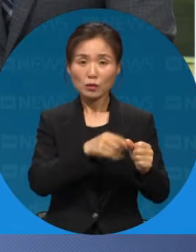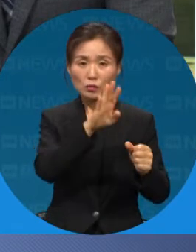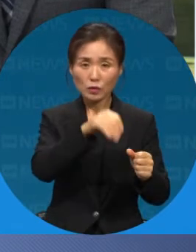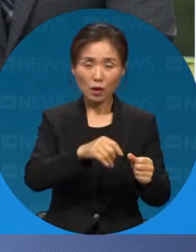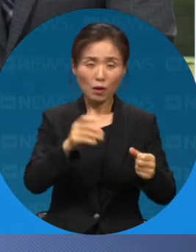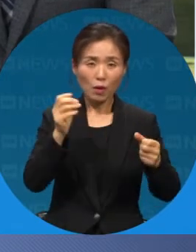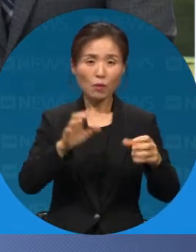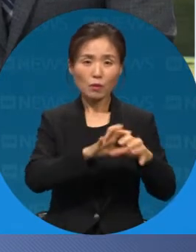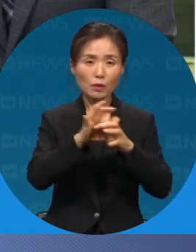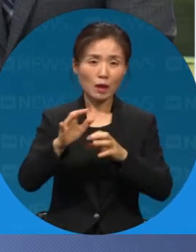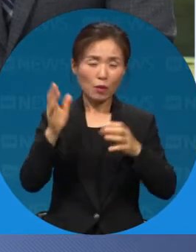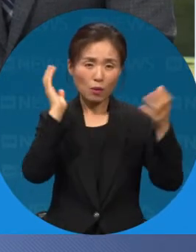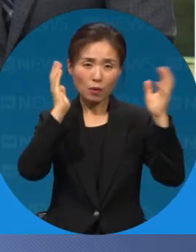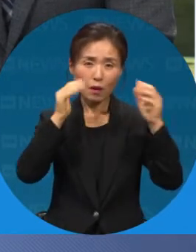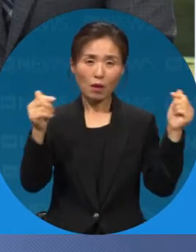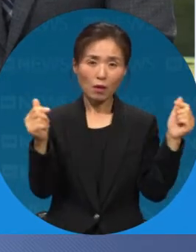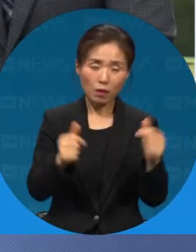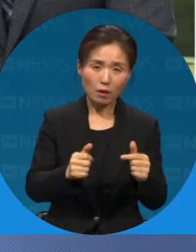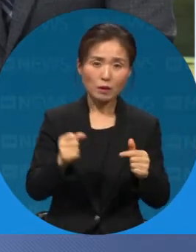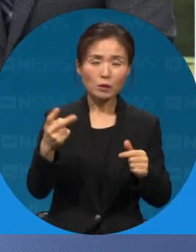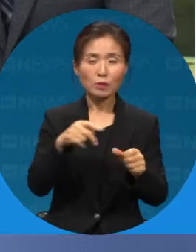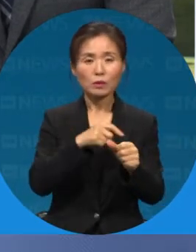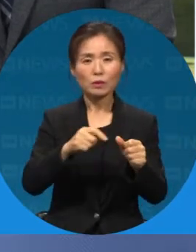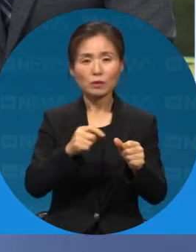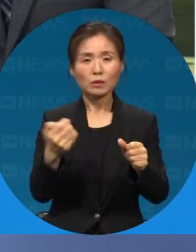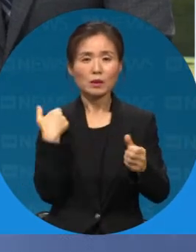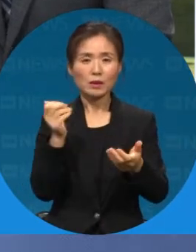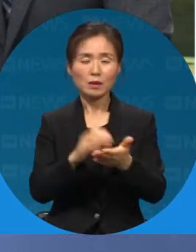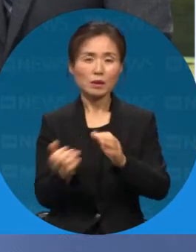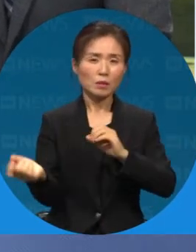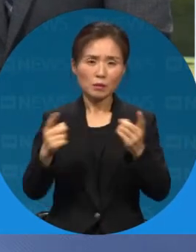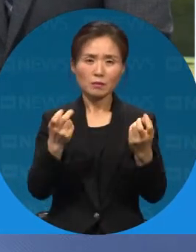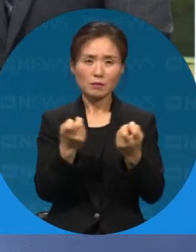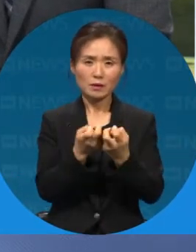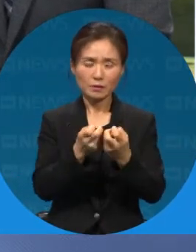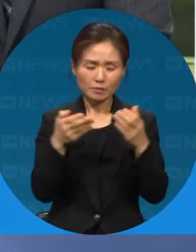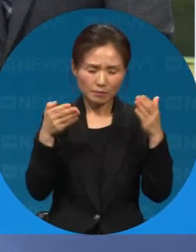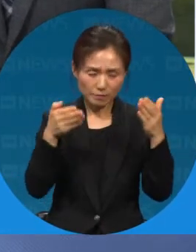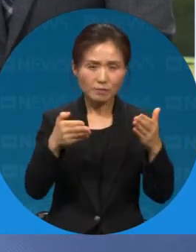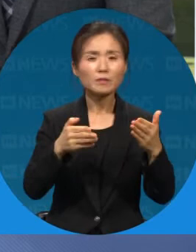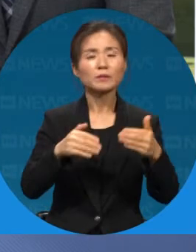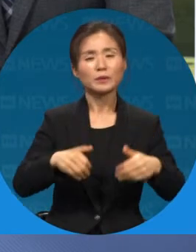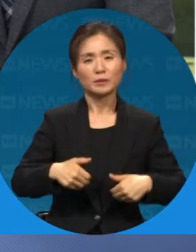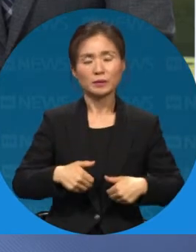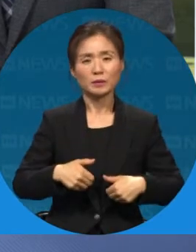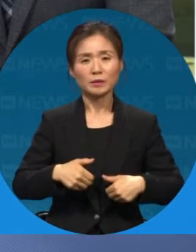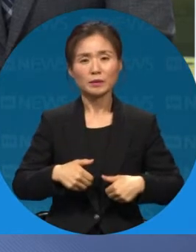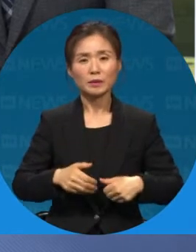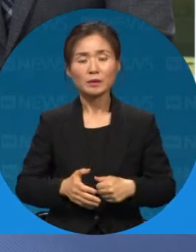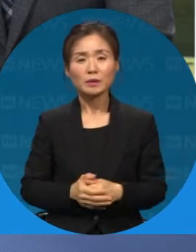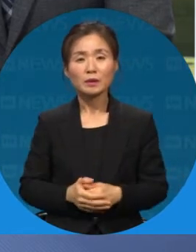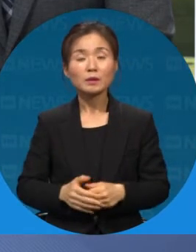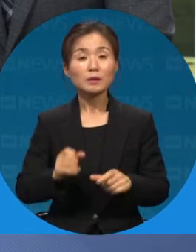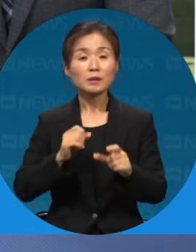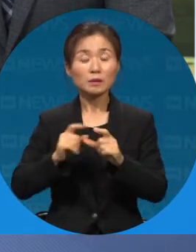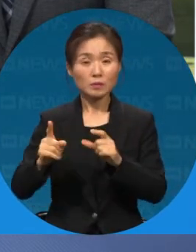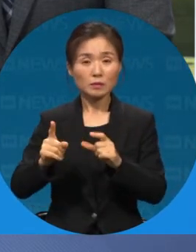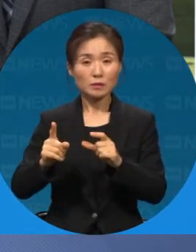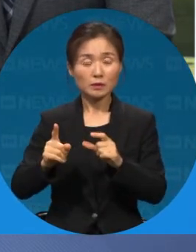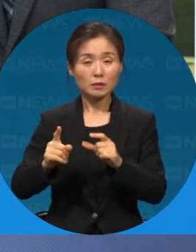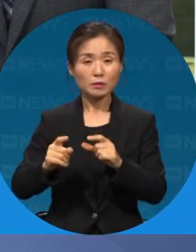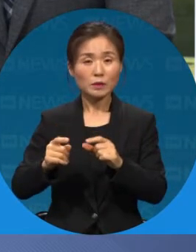최소화하고 교육 회복 방안에 마련하는데 더 신경써야 한다고 지적했습니다 실제로 이미 대다수 학교들은